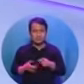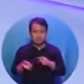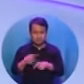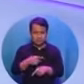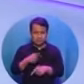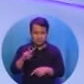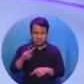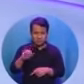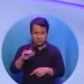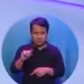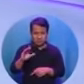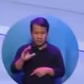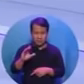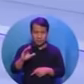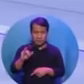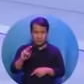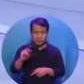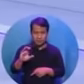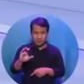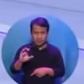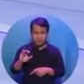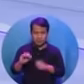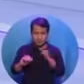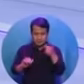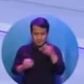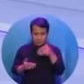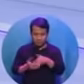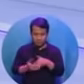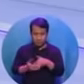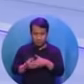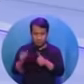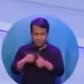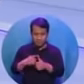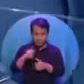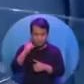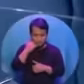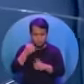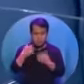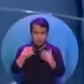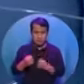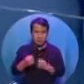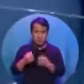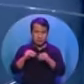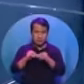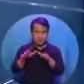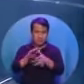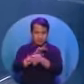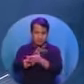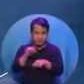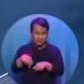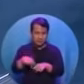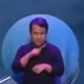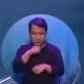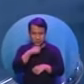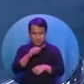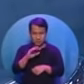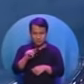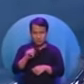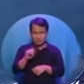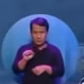ng VitaSync. Makakatanggap ng 10,000 pesos unang tawag. VitaSync lang ang malakas sa panahon ng pandemya. Ascorbic acid plus